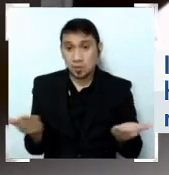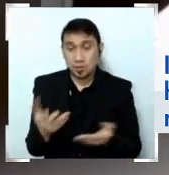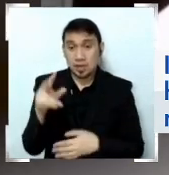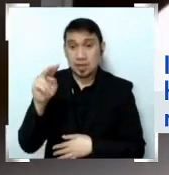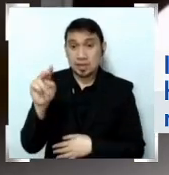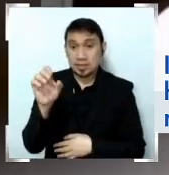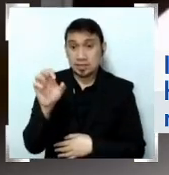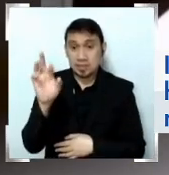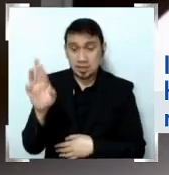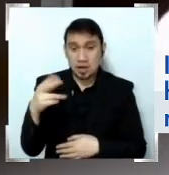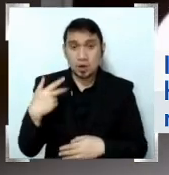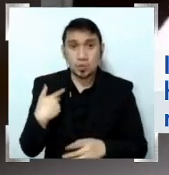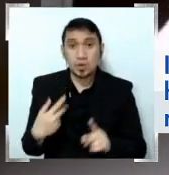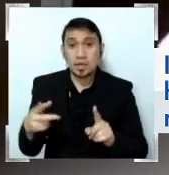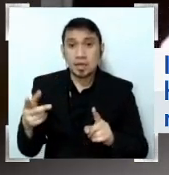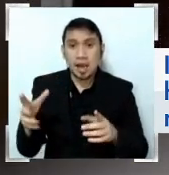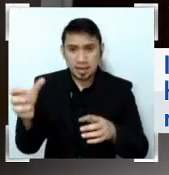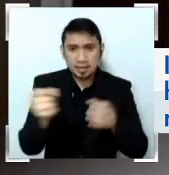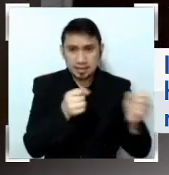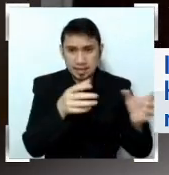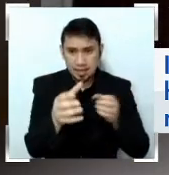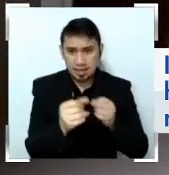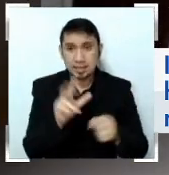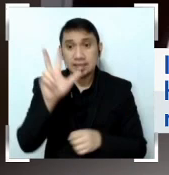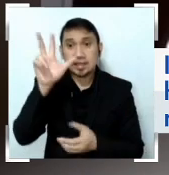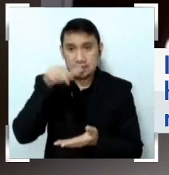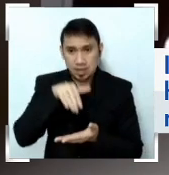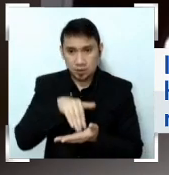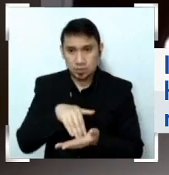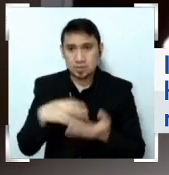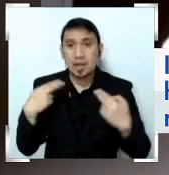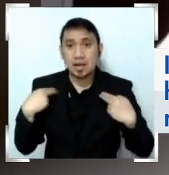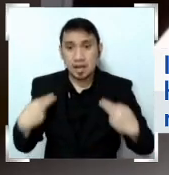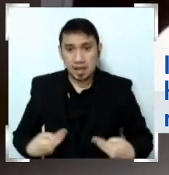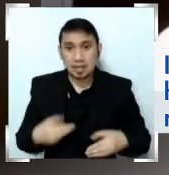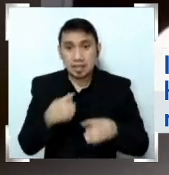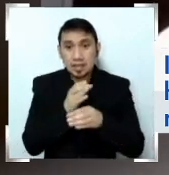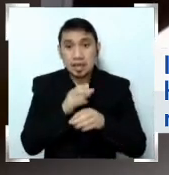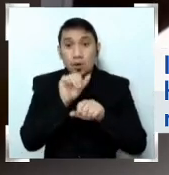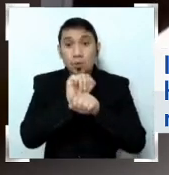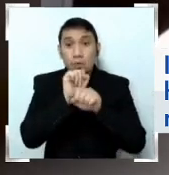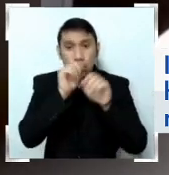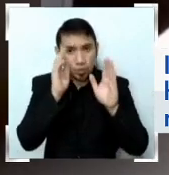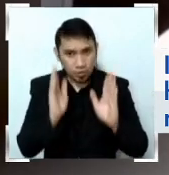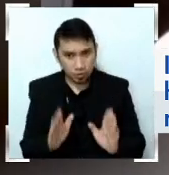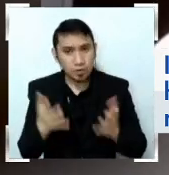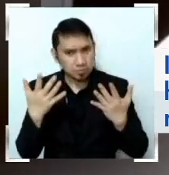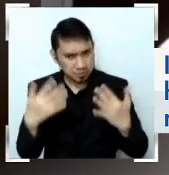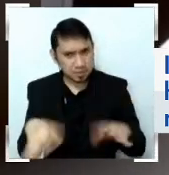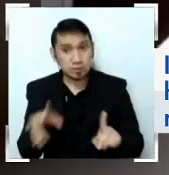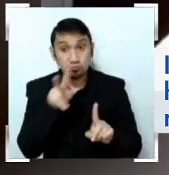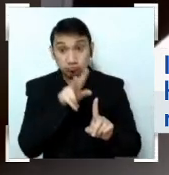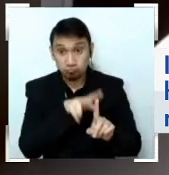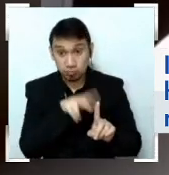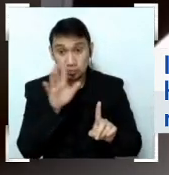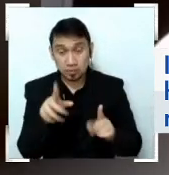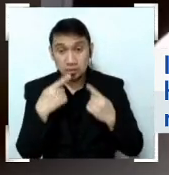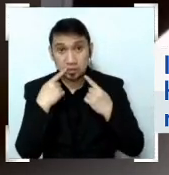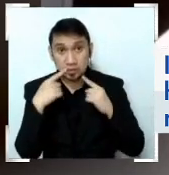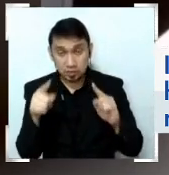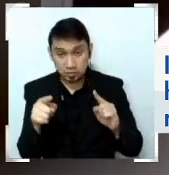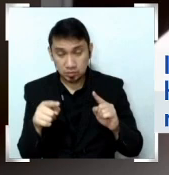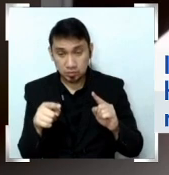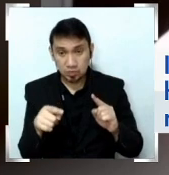almost 3,000 healthcare workers at yun pong na-hire na namin over versus dun sa approved slots na meron